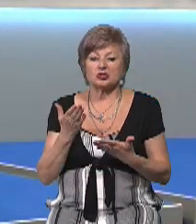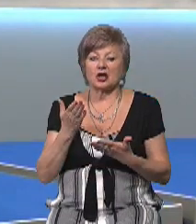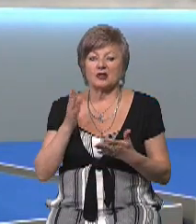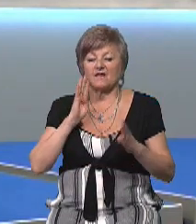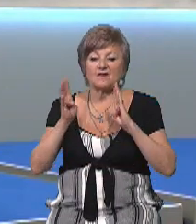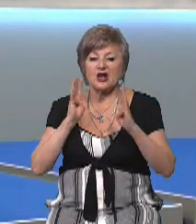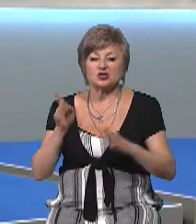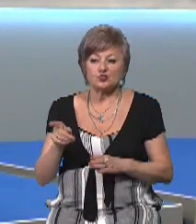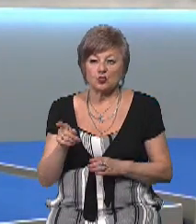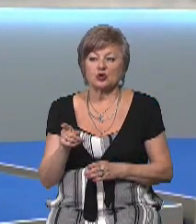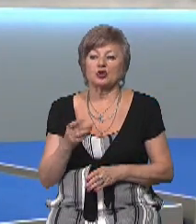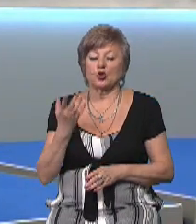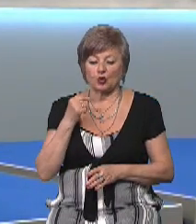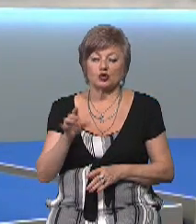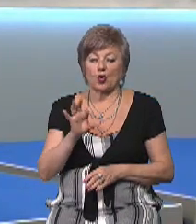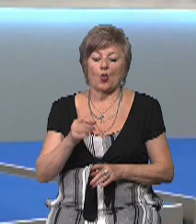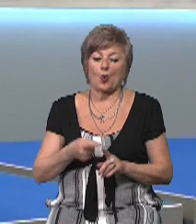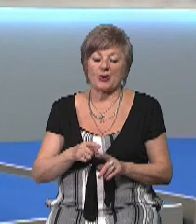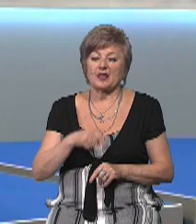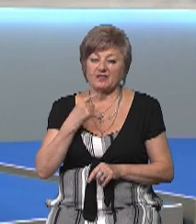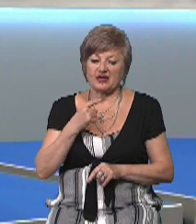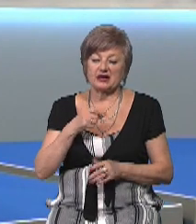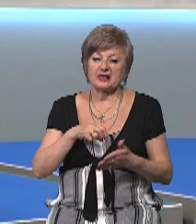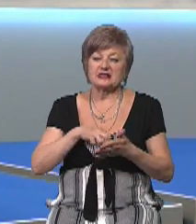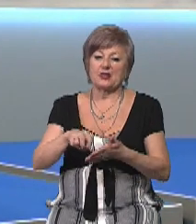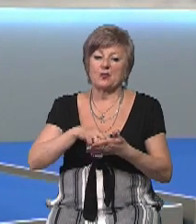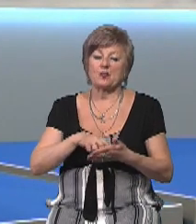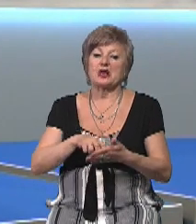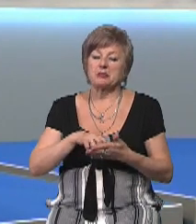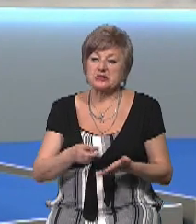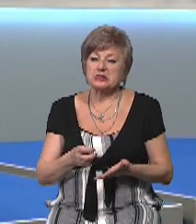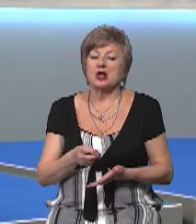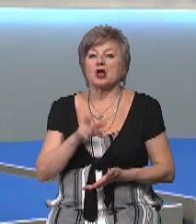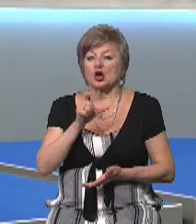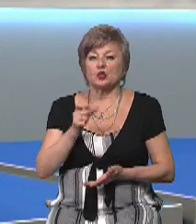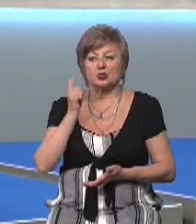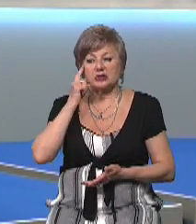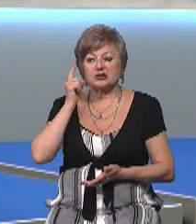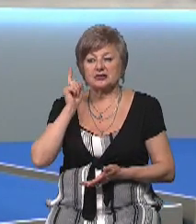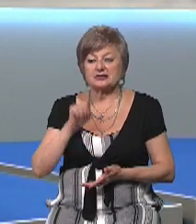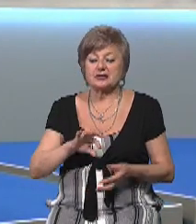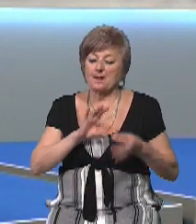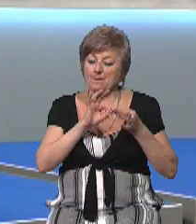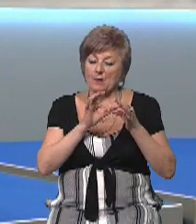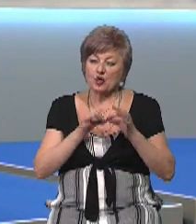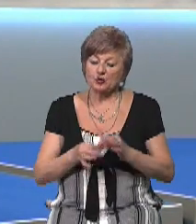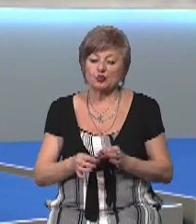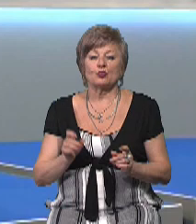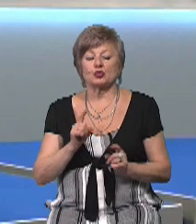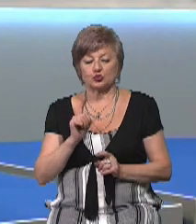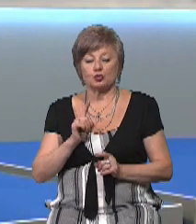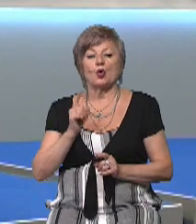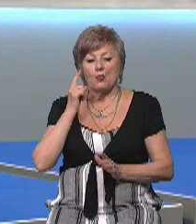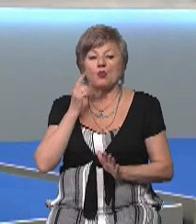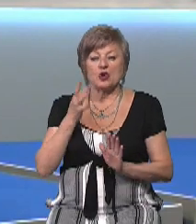коли про цю дату говорилося, в переписці людина, яка знає всі оці подробиці, яка розуміється,